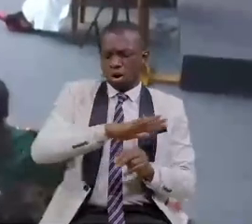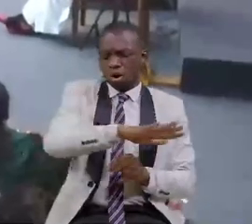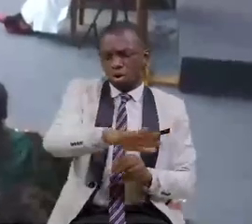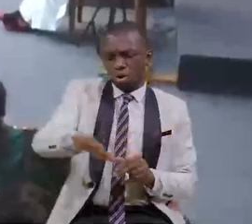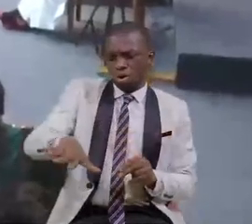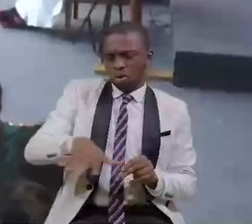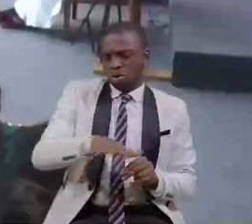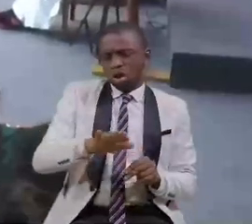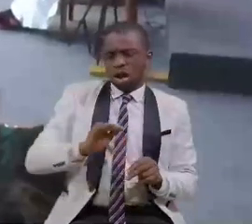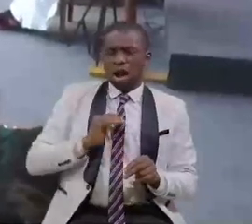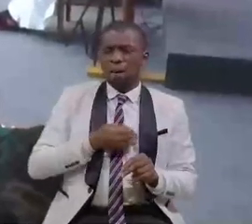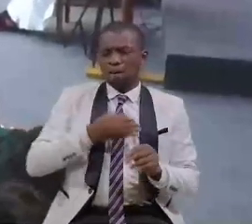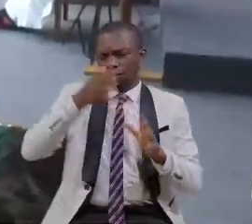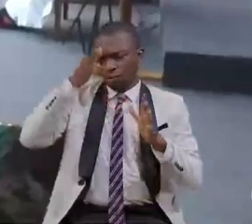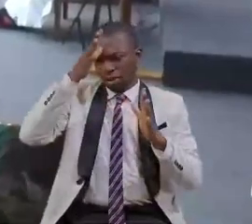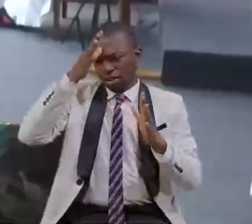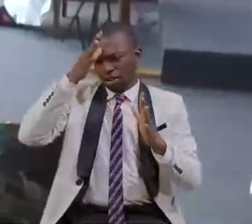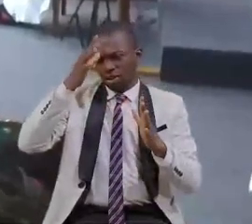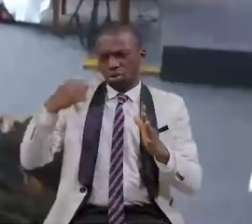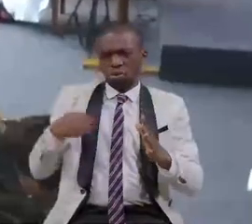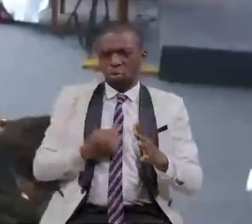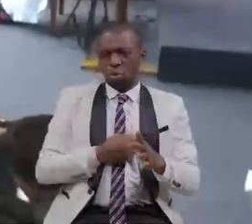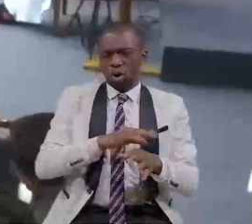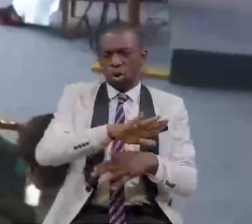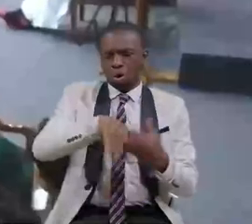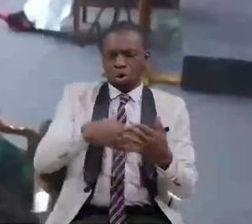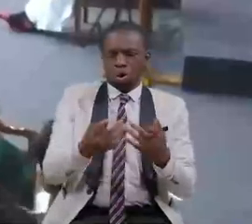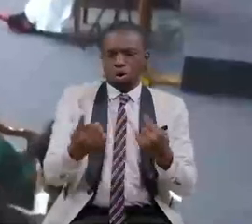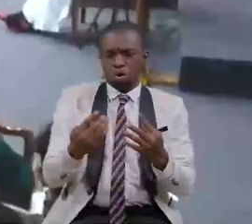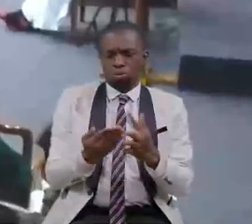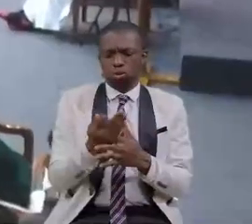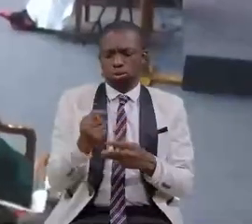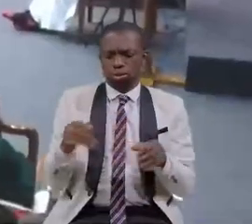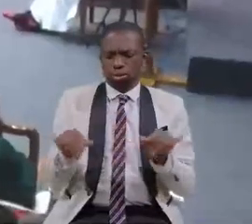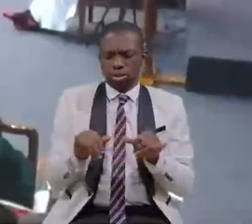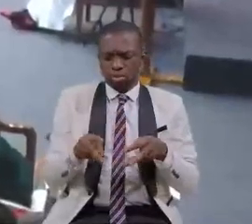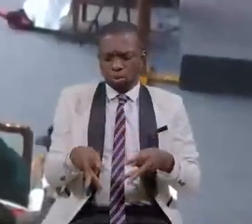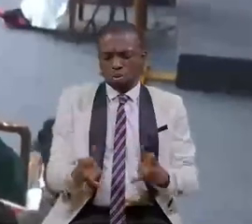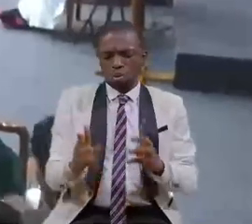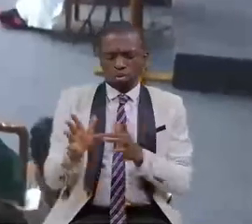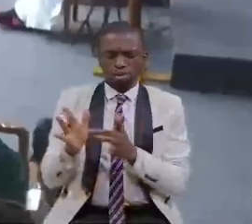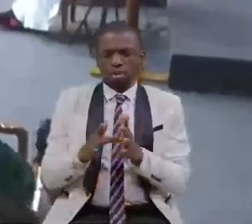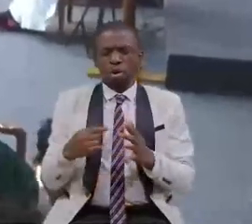voie, par la même rédemption, par le même Christ.